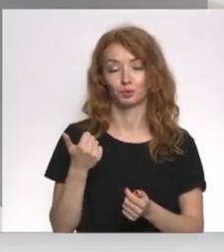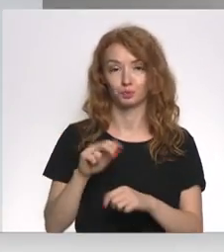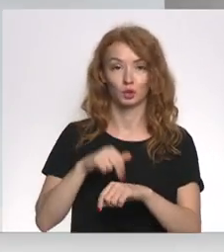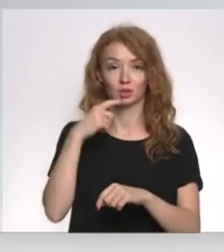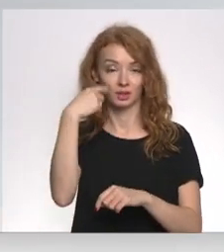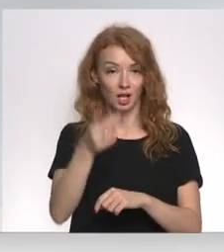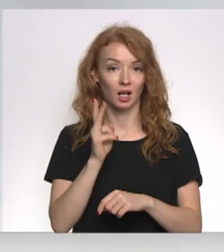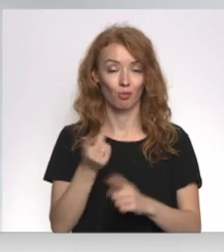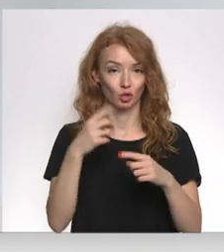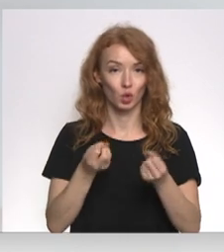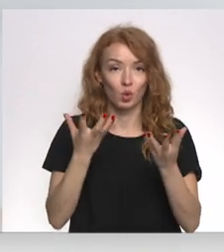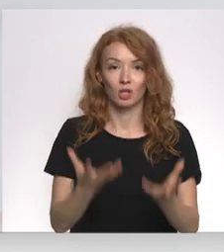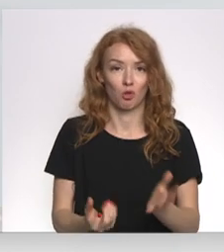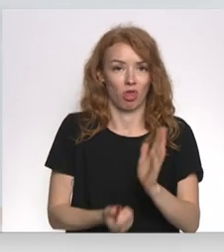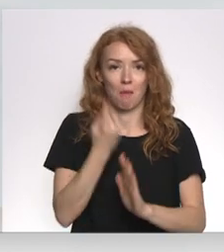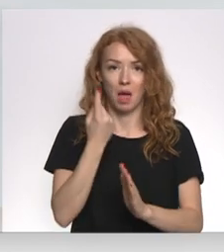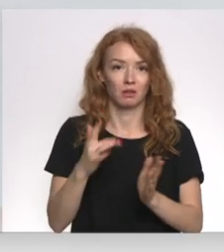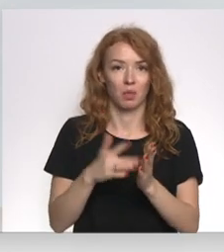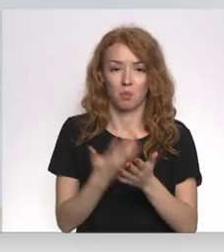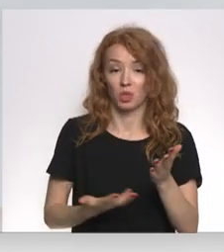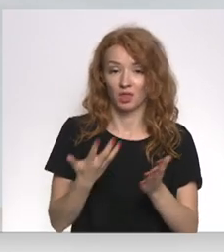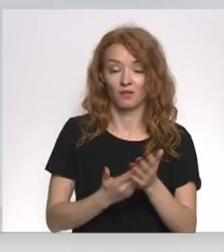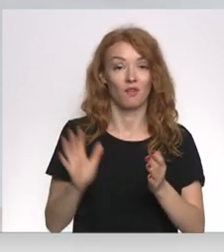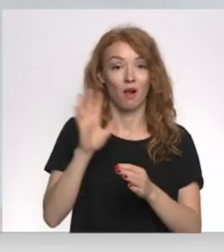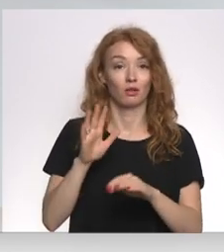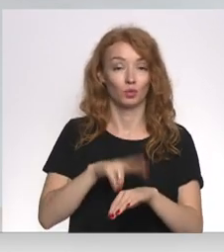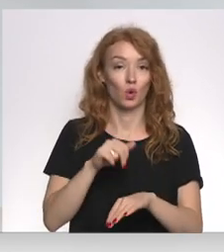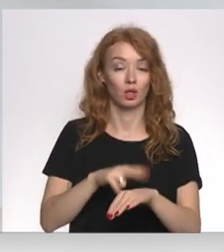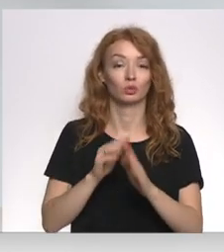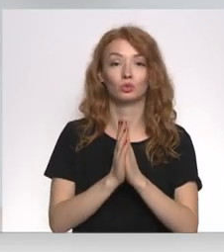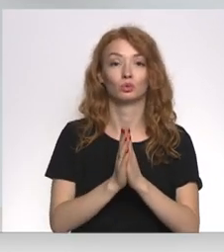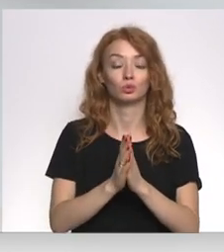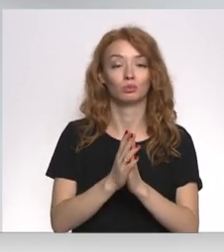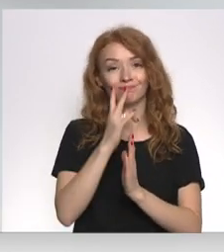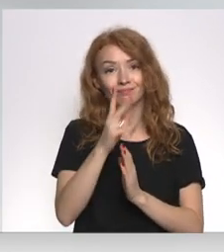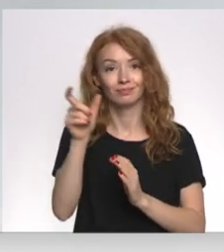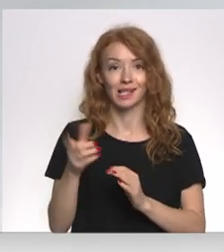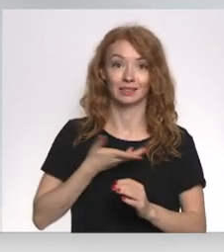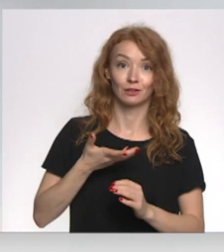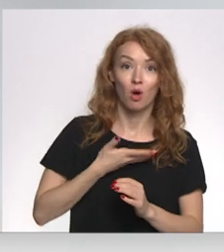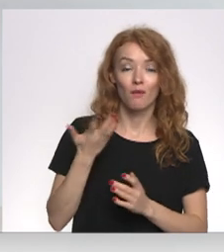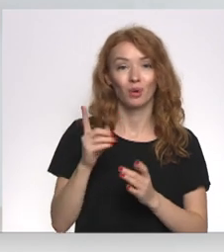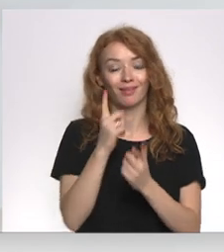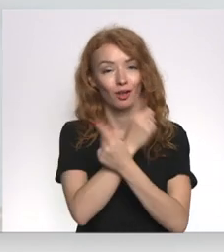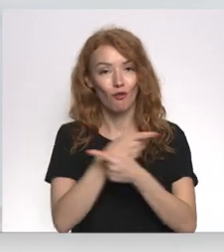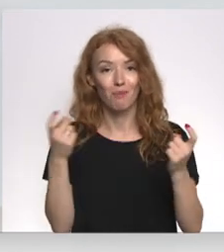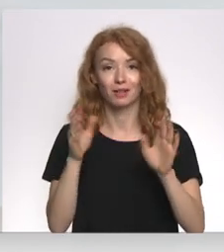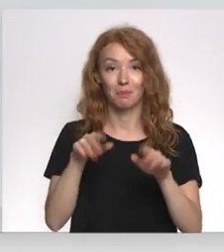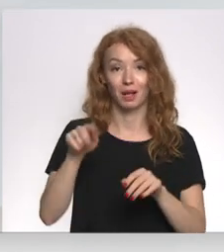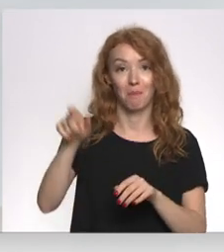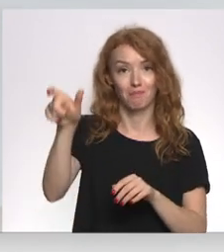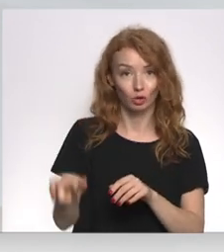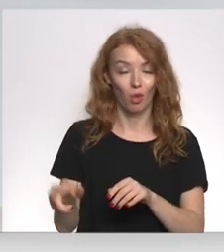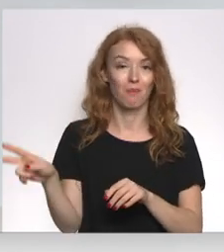skaidroti notikušā apstākļi un motīvi. Valsts policija aicina atsaukties iedzīvotājus, kuriem varētu būt informācija par